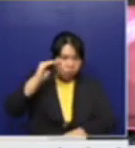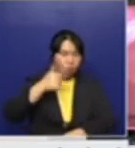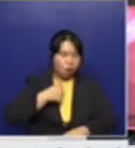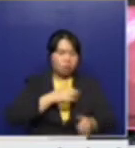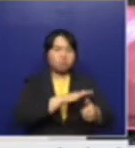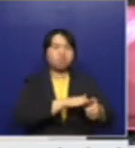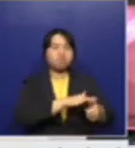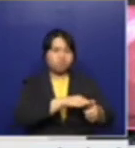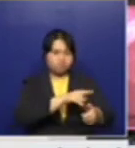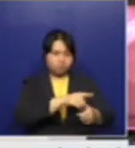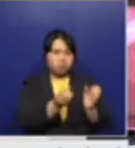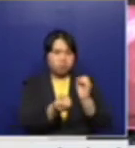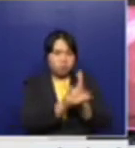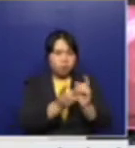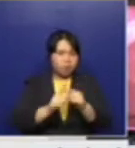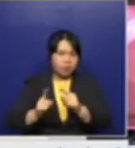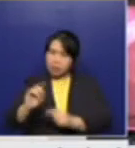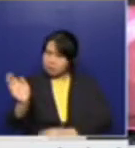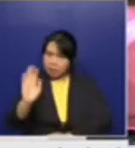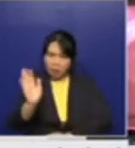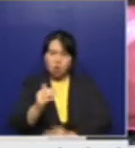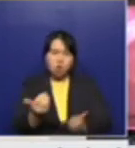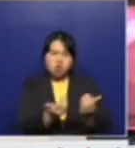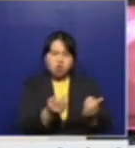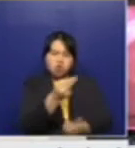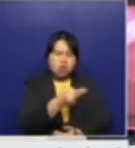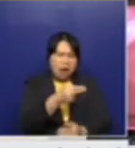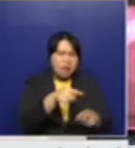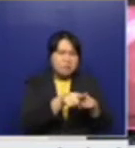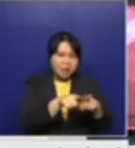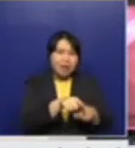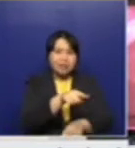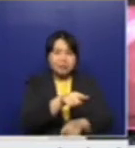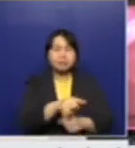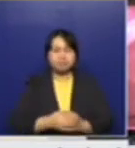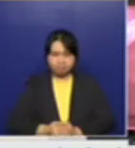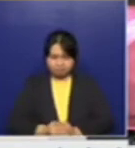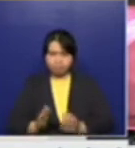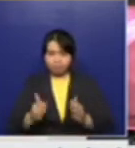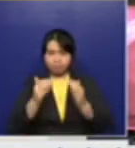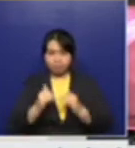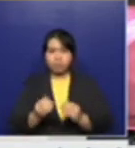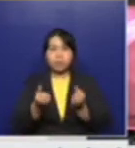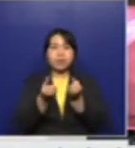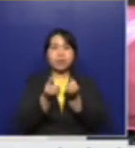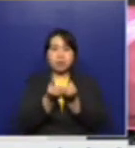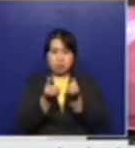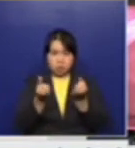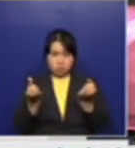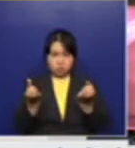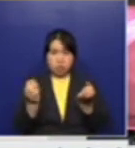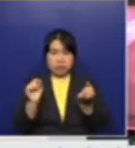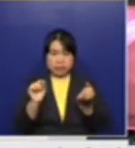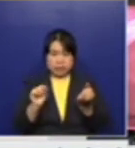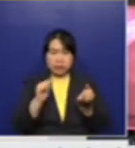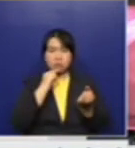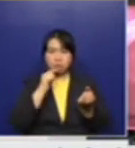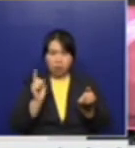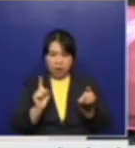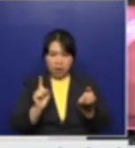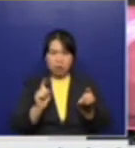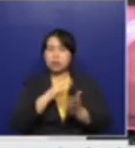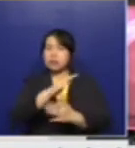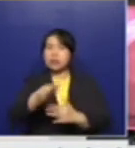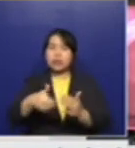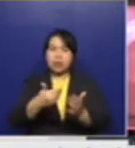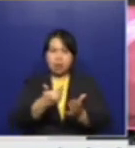ใช้ความรุนแรงทุกรูปแบบกับลูกหลานประเด็นถัดมาก็คือเรื่องรัฐธรรมนูญผมต้องเรียนว่ารัฐธรรมนูญฉบับนี้ทุกคนก็บอ